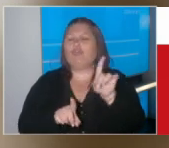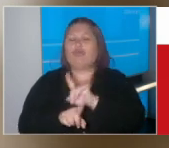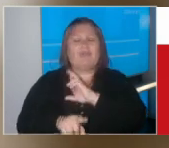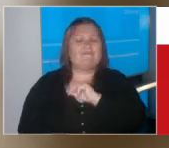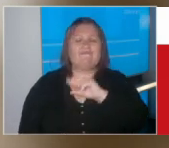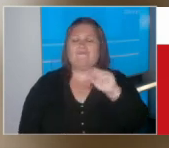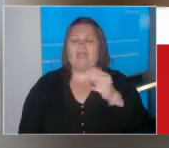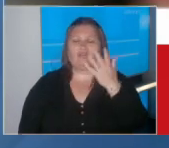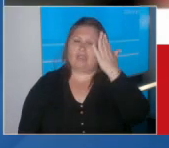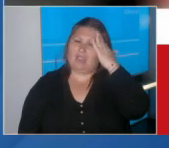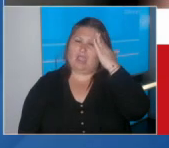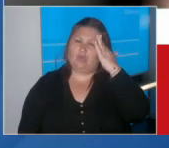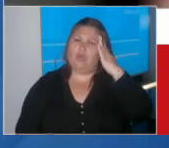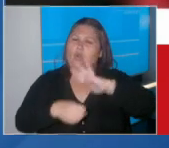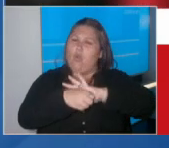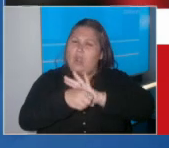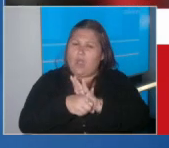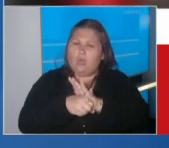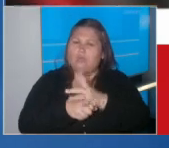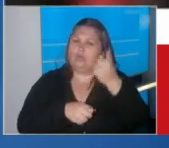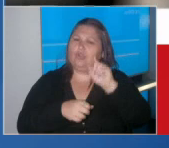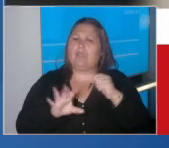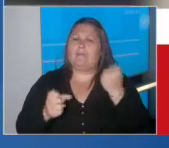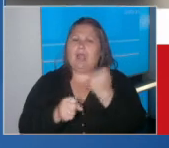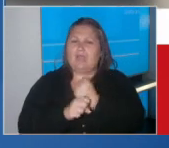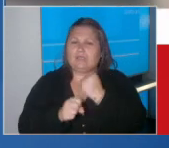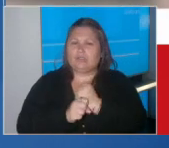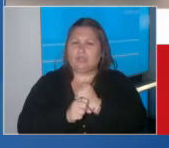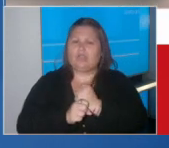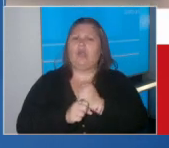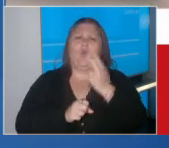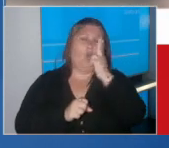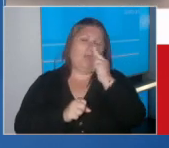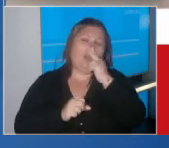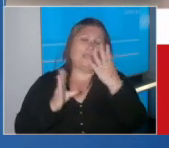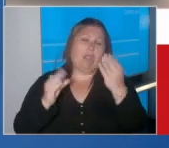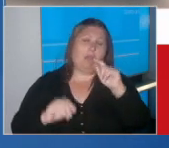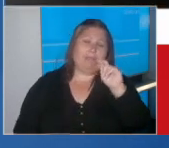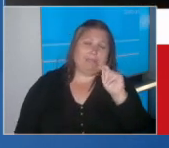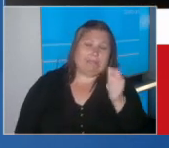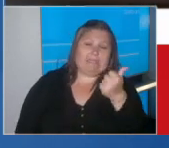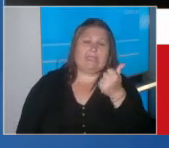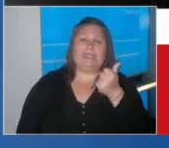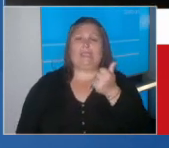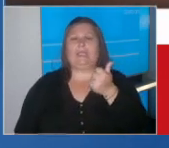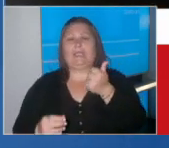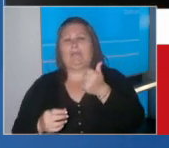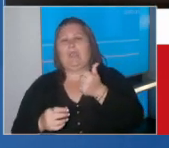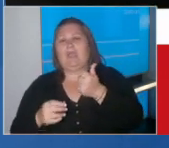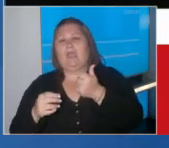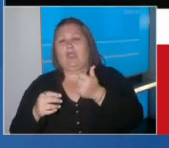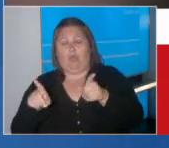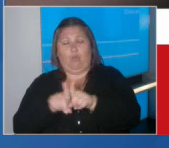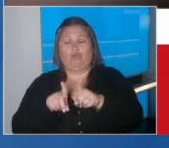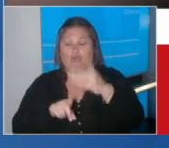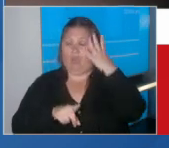הכרנו, זה ביבי לחוץ, זה ביבי שלא יודע מה לעשות, זה ביבי שמנסה כל מיני טריקים ושטיקים, כמו שהוא אהב להגיד רק